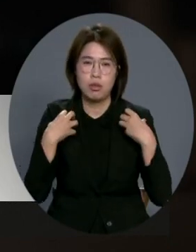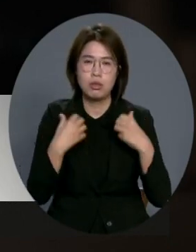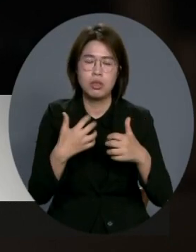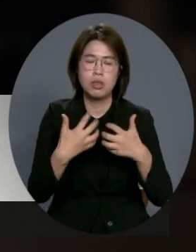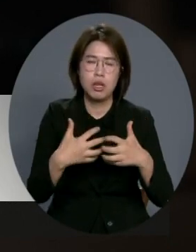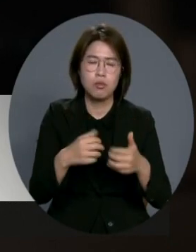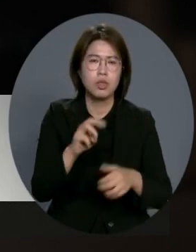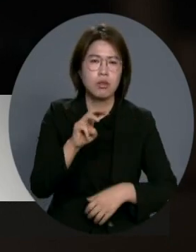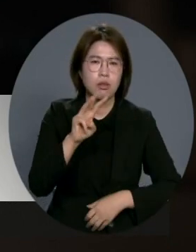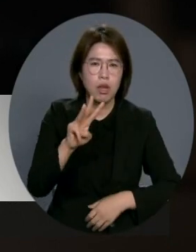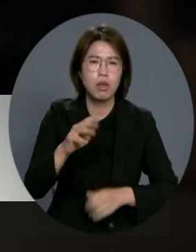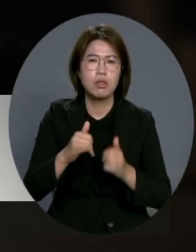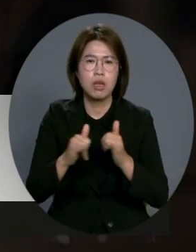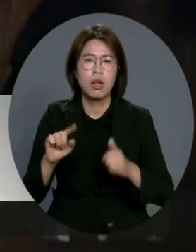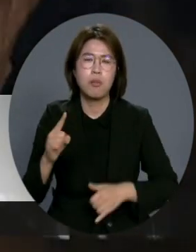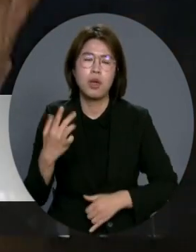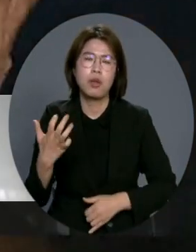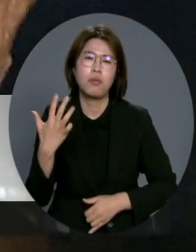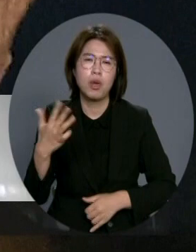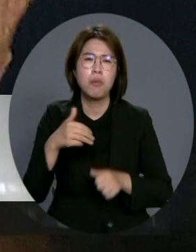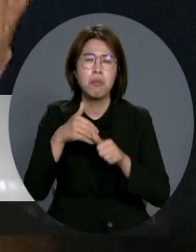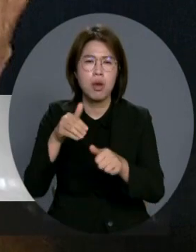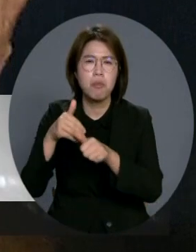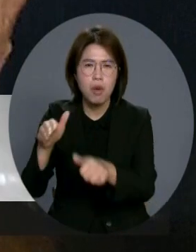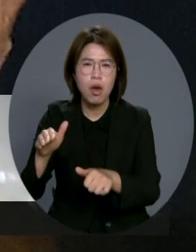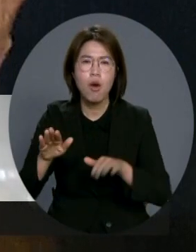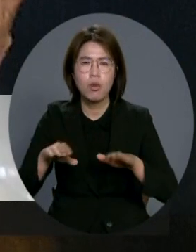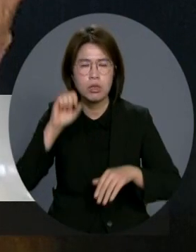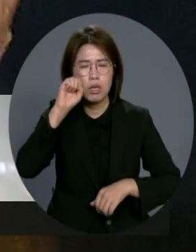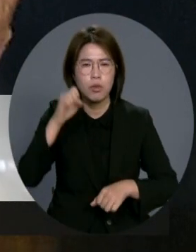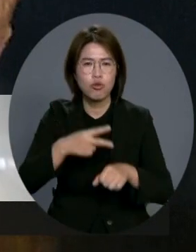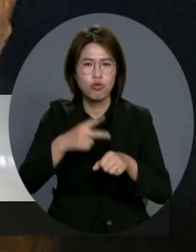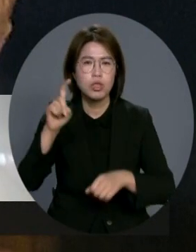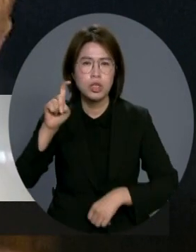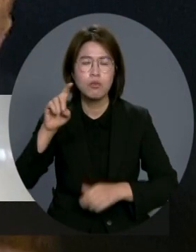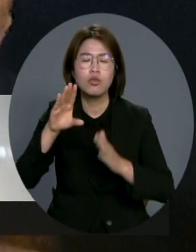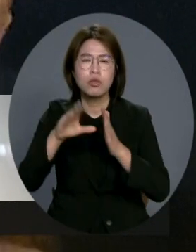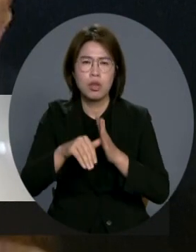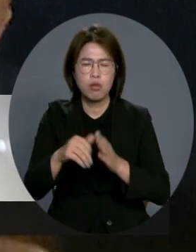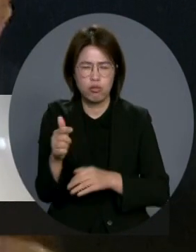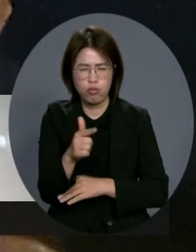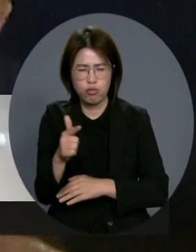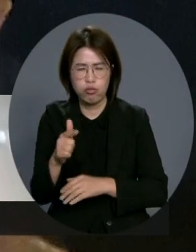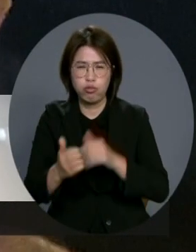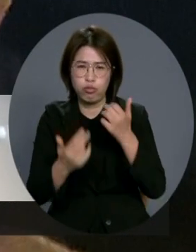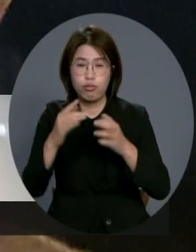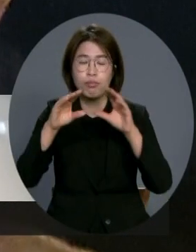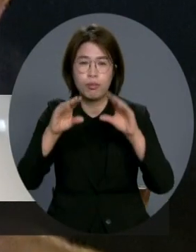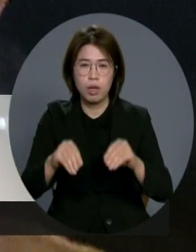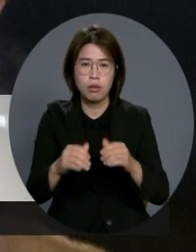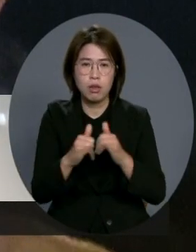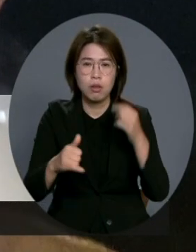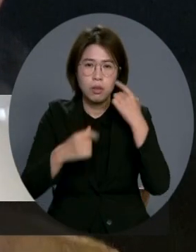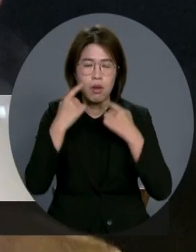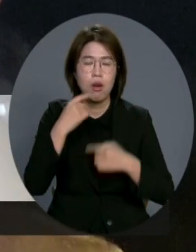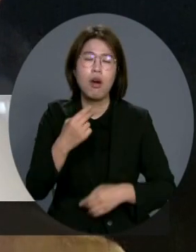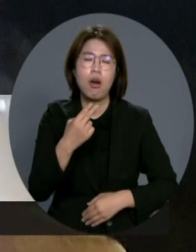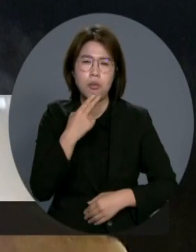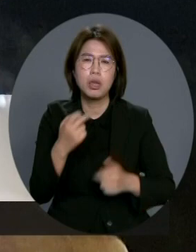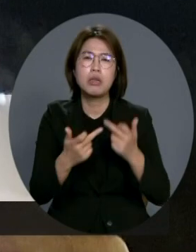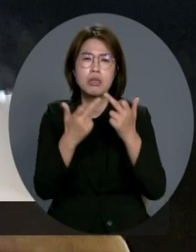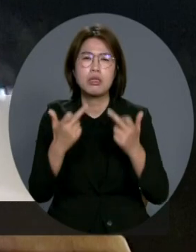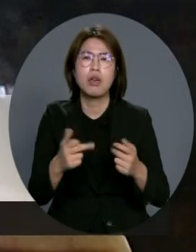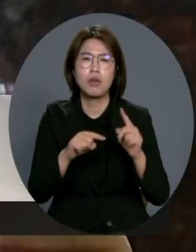3세대와 인력 108명을 투입해 오늘 새벽 2시 10분 쯤 불을 껐습니다 임명 피해는 없었지만 산